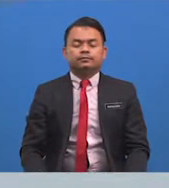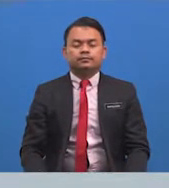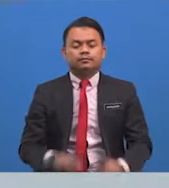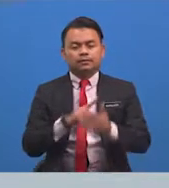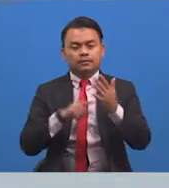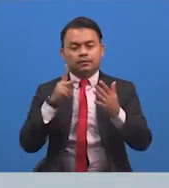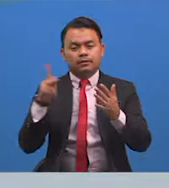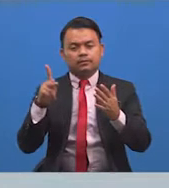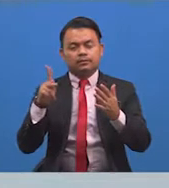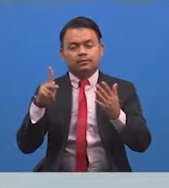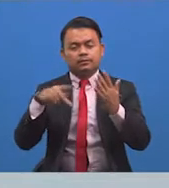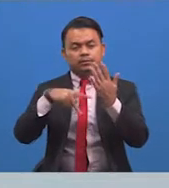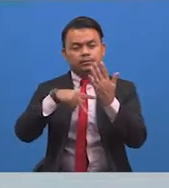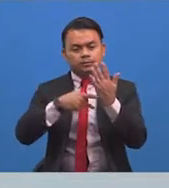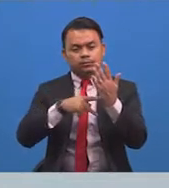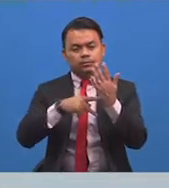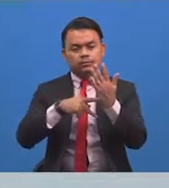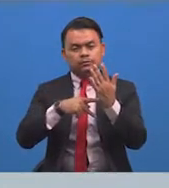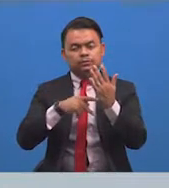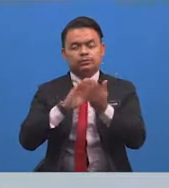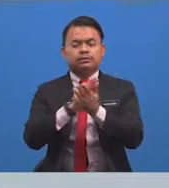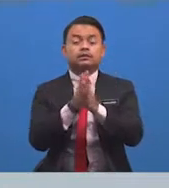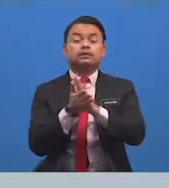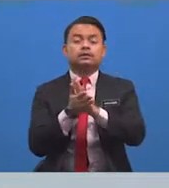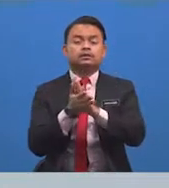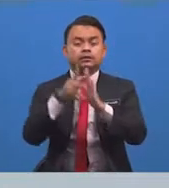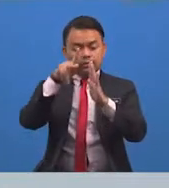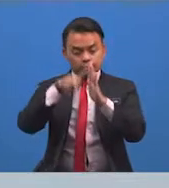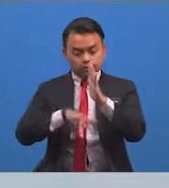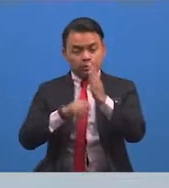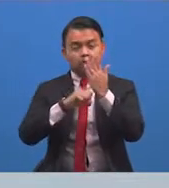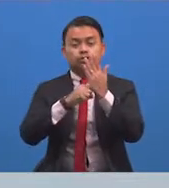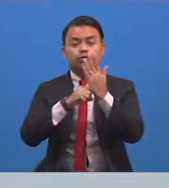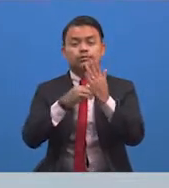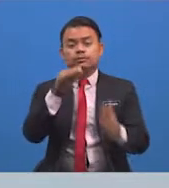Apakah punca berlakunya kemerosotan sumber makanan ini?